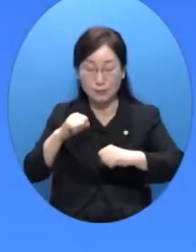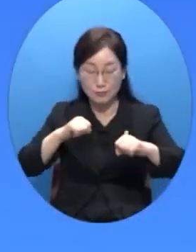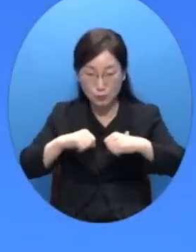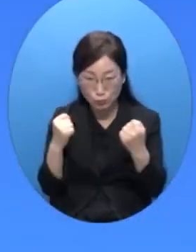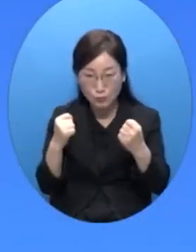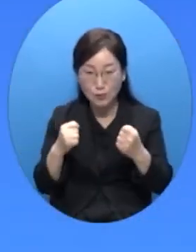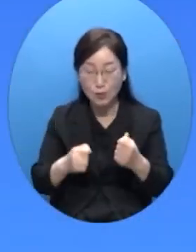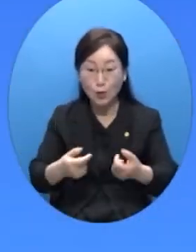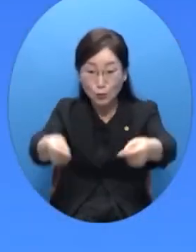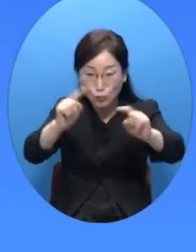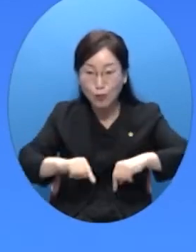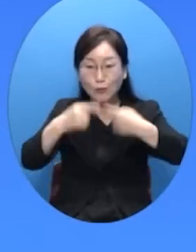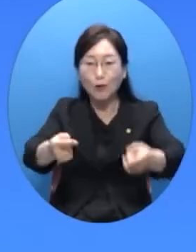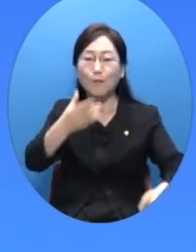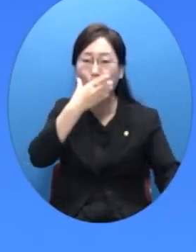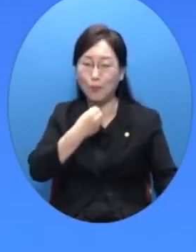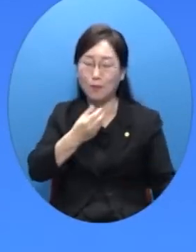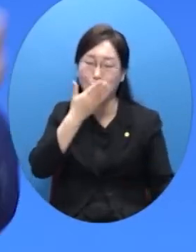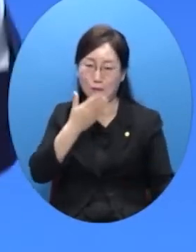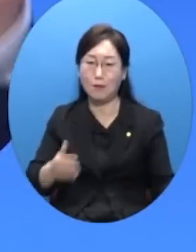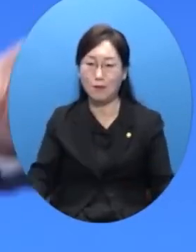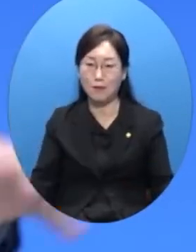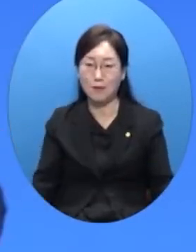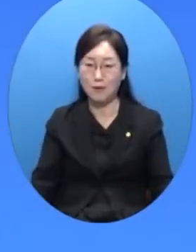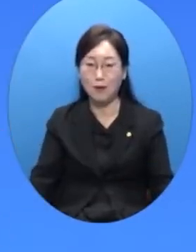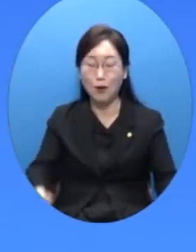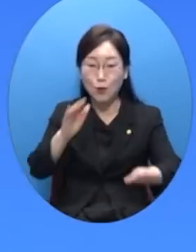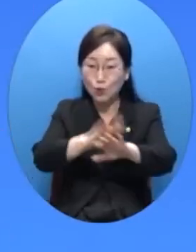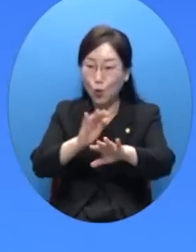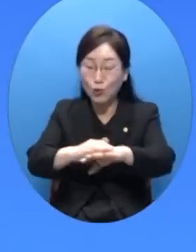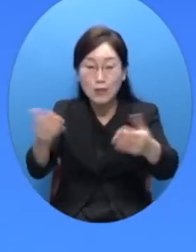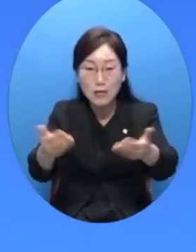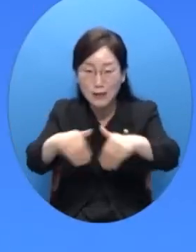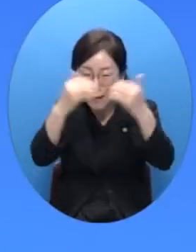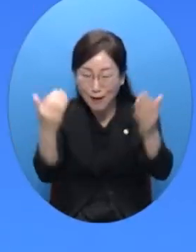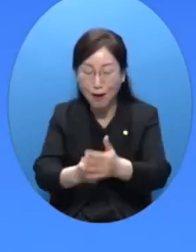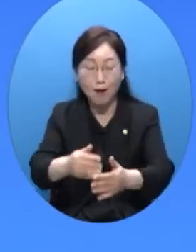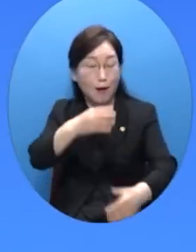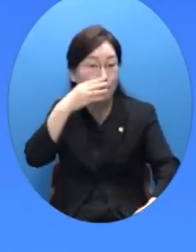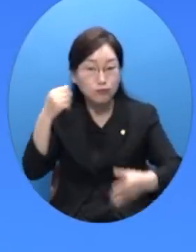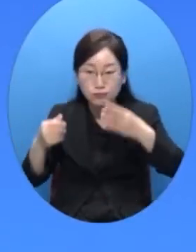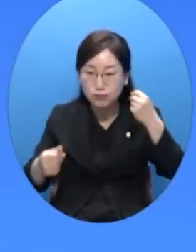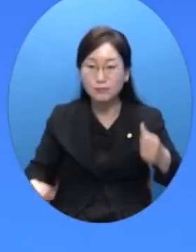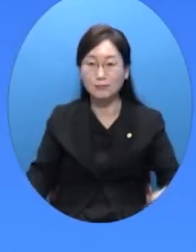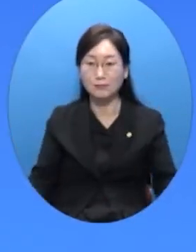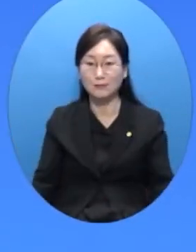내가 들어와도 복을 받고 나가도 복을 받을 것이다. 내가 손대는 모든 일이 다 잘 될 것이다.